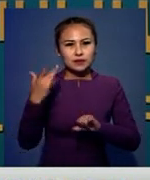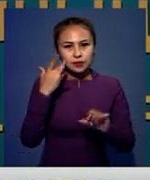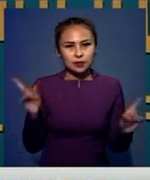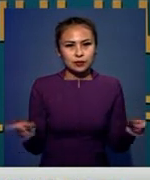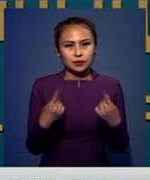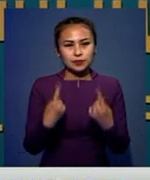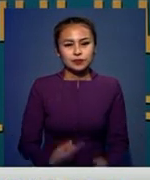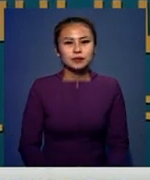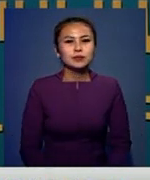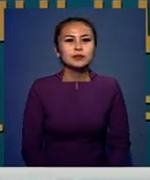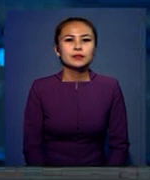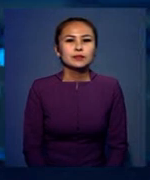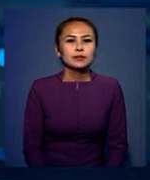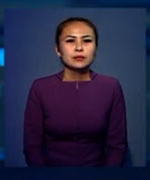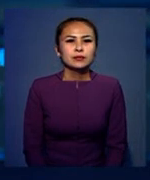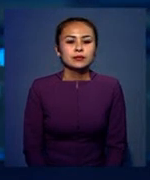өркендей берсін.